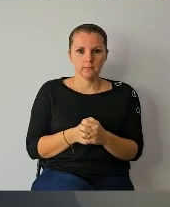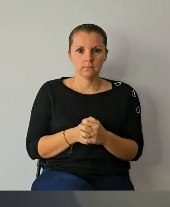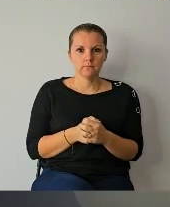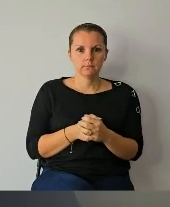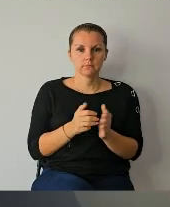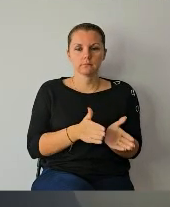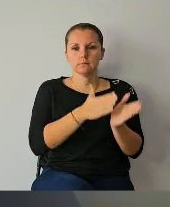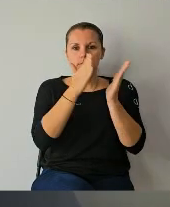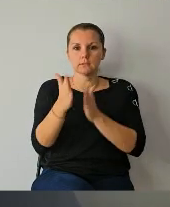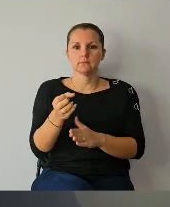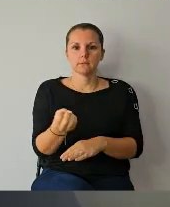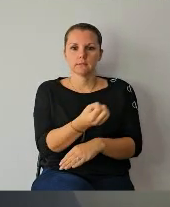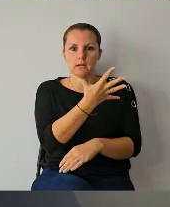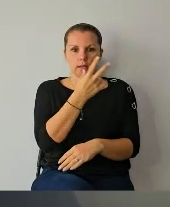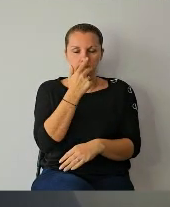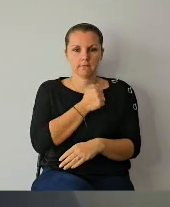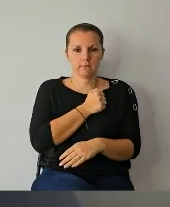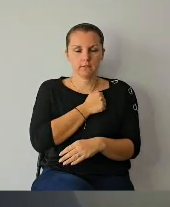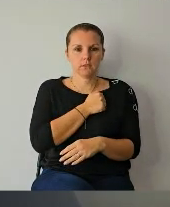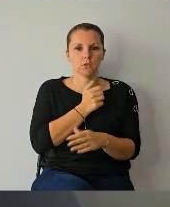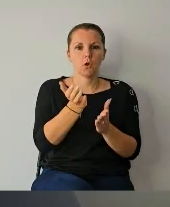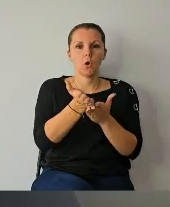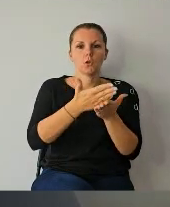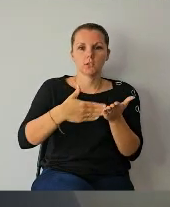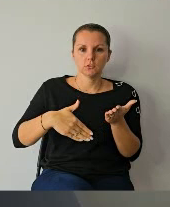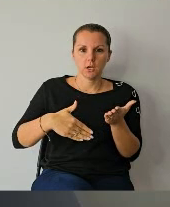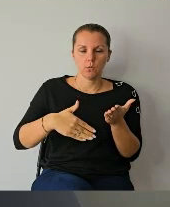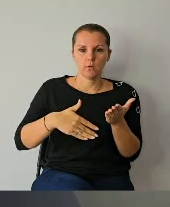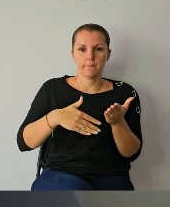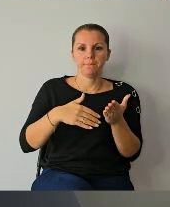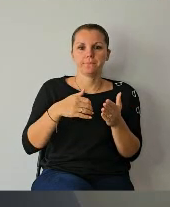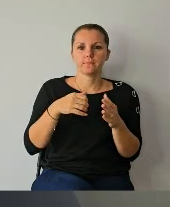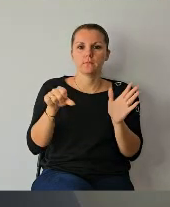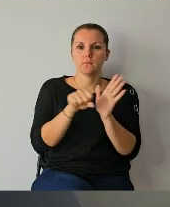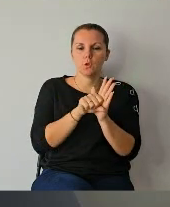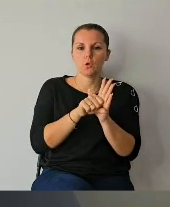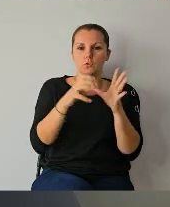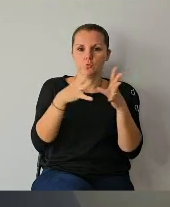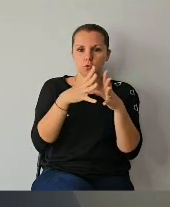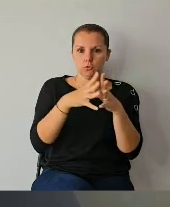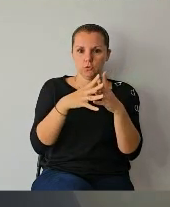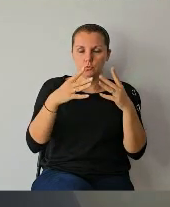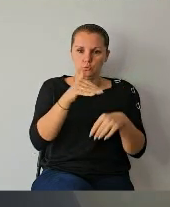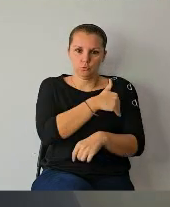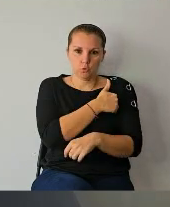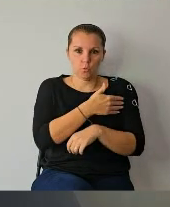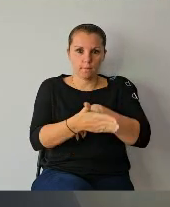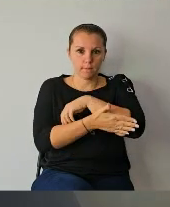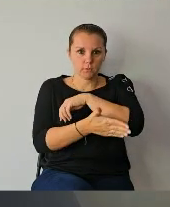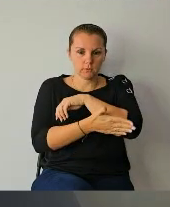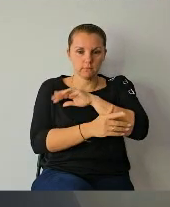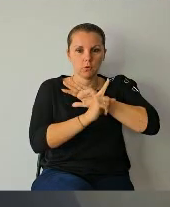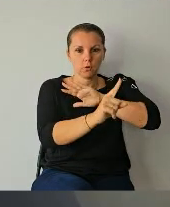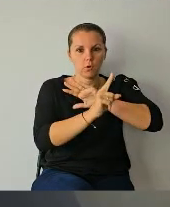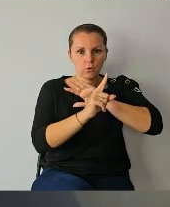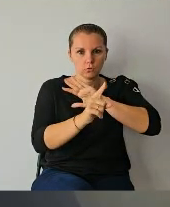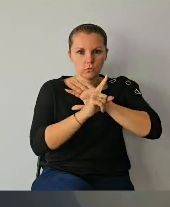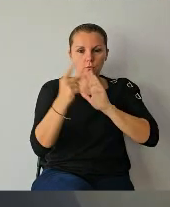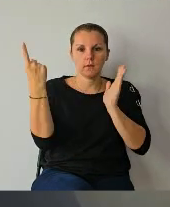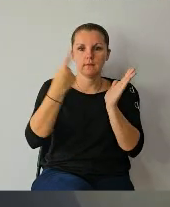Następna slajd przedstawia oddziały. Do 10 szkół podstawowych prowadzonych przez gminę Boguchwała uczęszczało